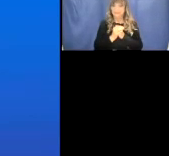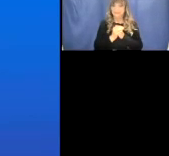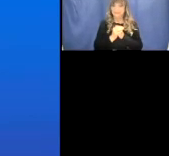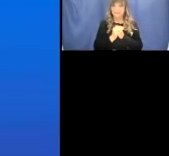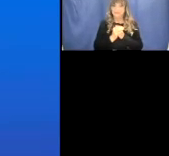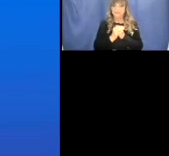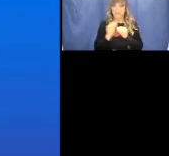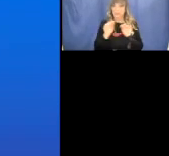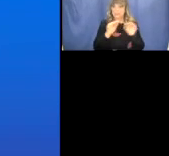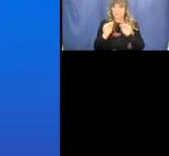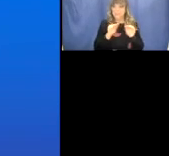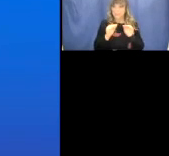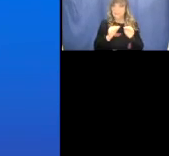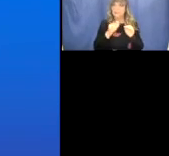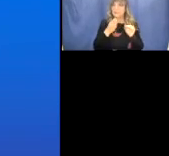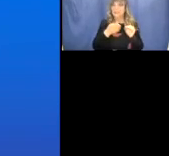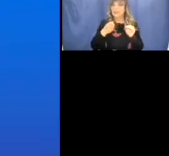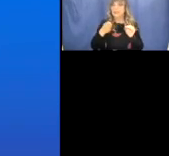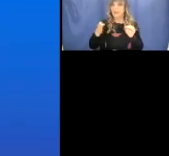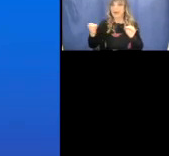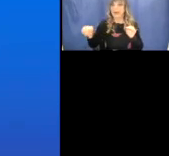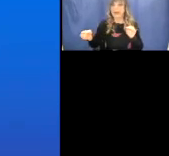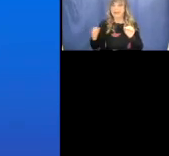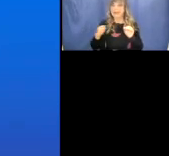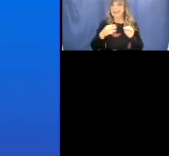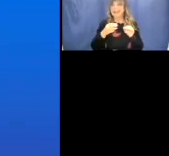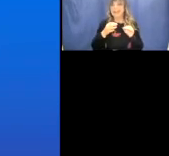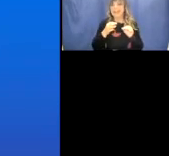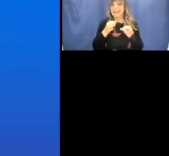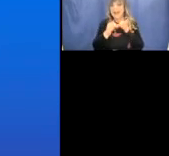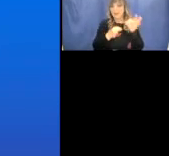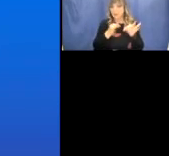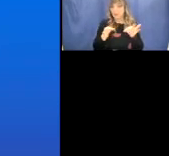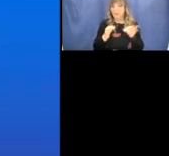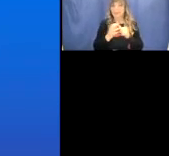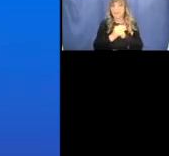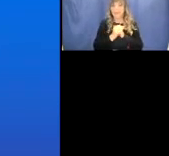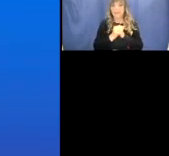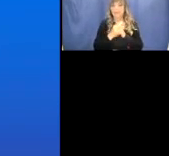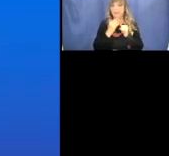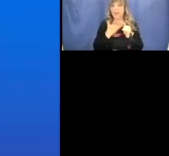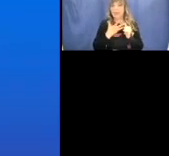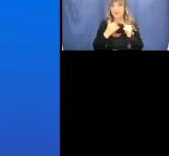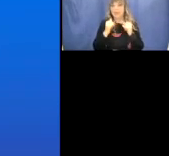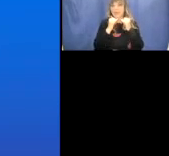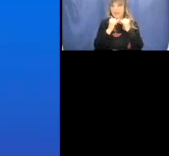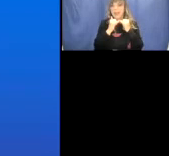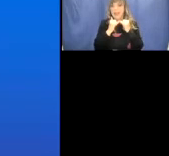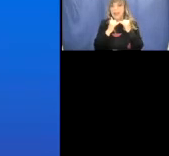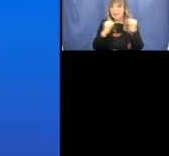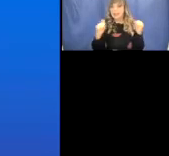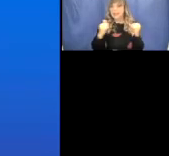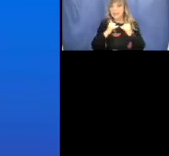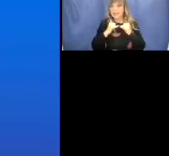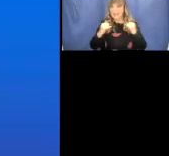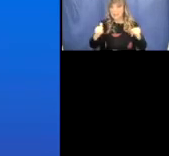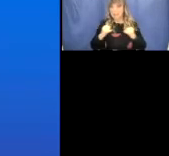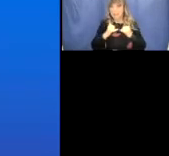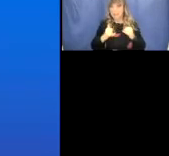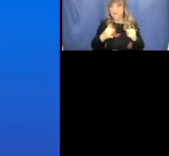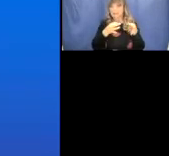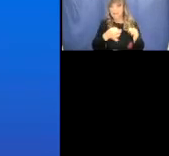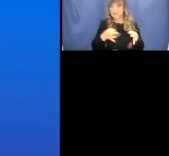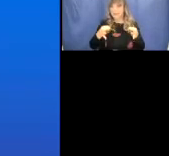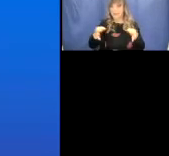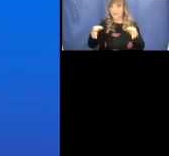regolari di atomi costituita da allenamenti regolari di atomi che non sono